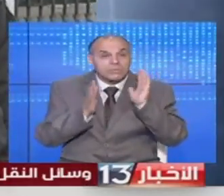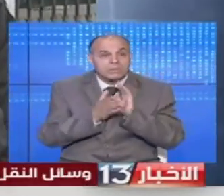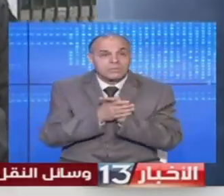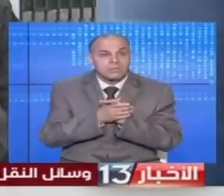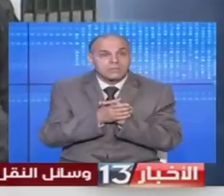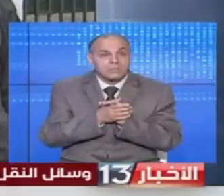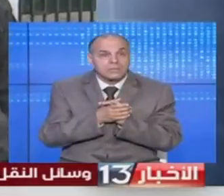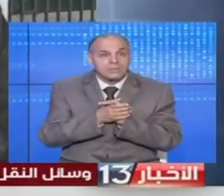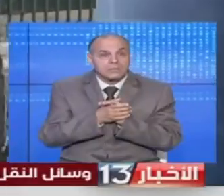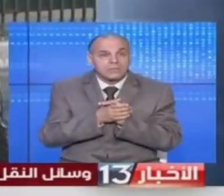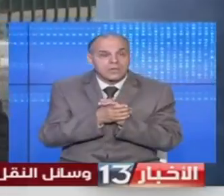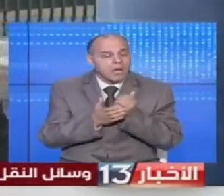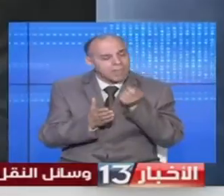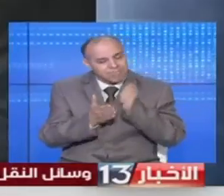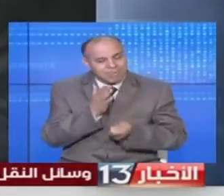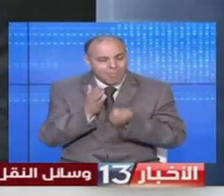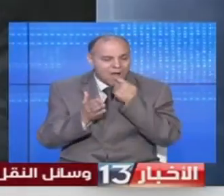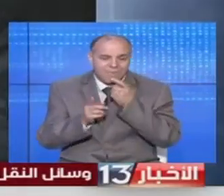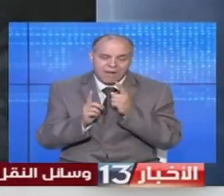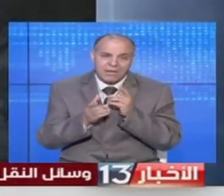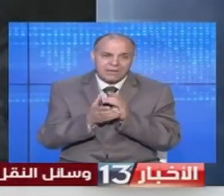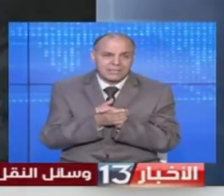اعطيك مخالفه